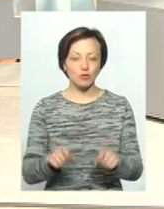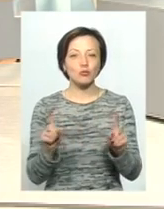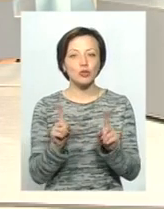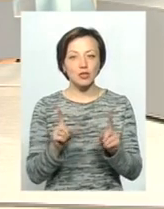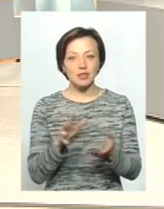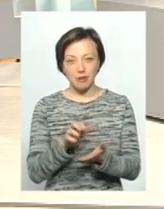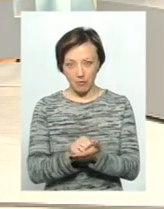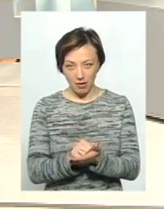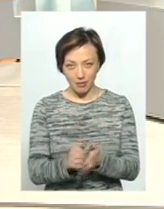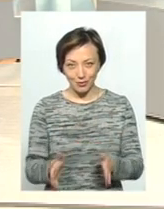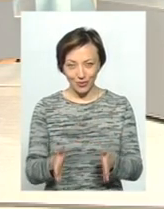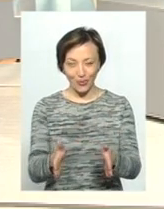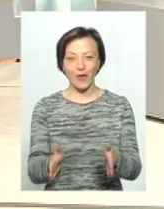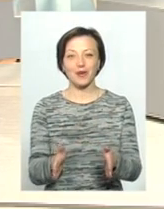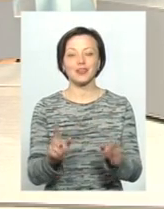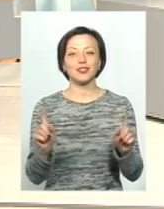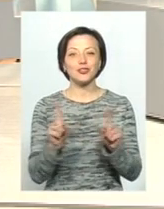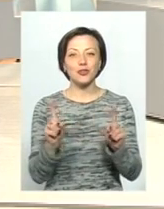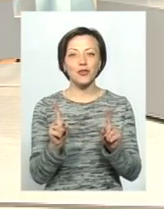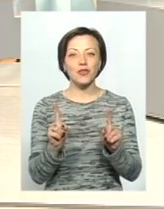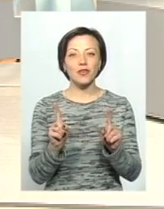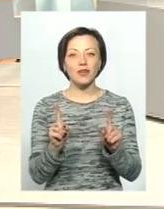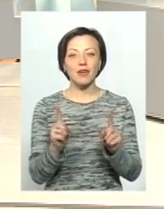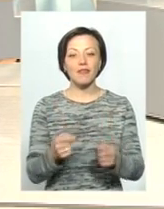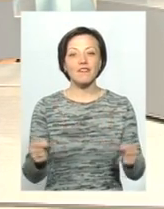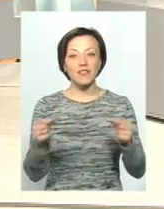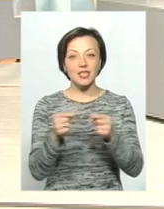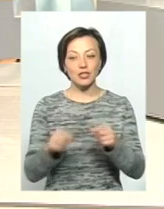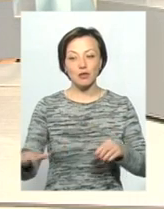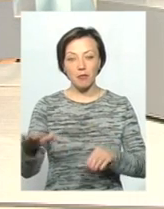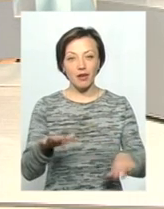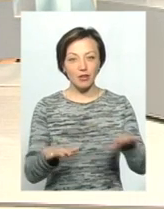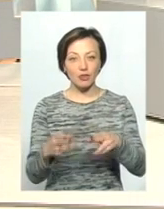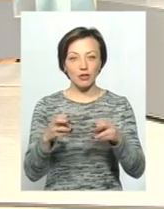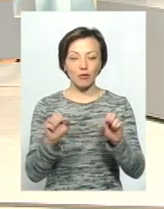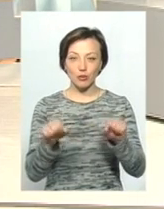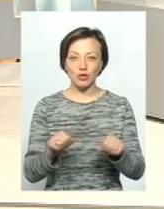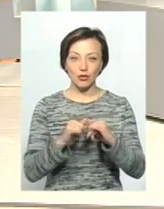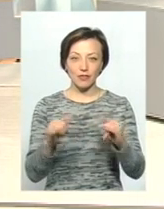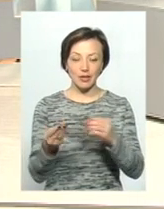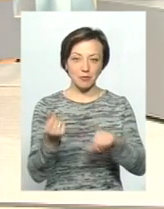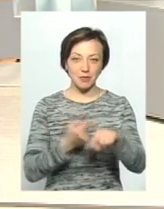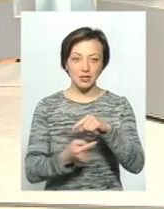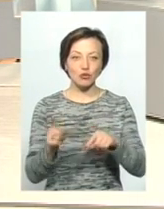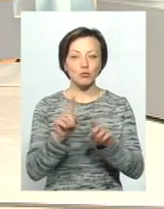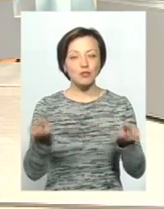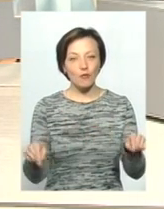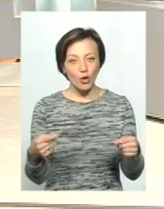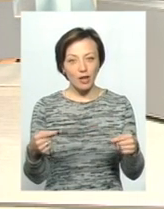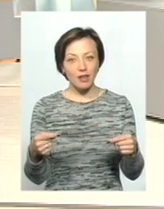Щоб займалися дорогами, щоб ви визначили ті майданчики, де можна розвивати бізнес, щоб